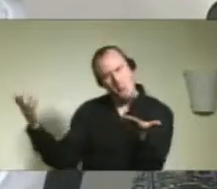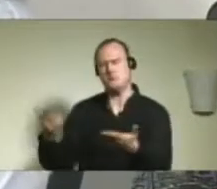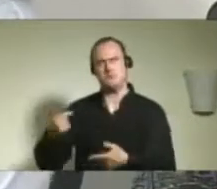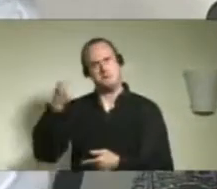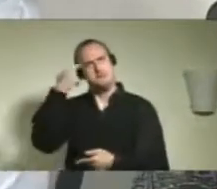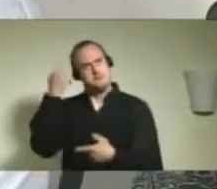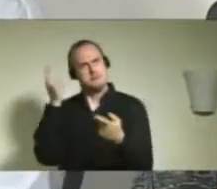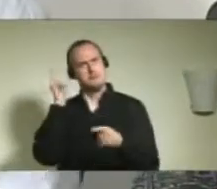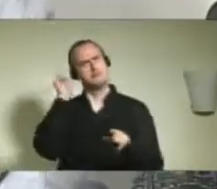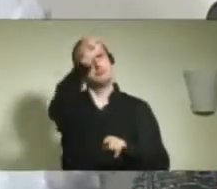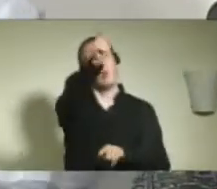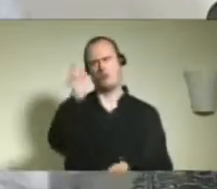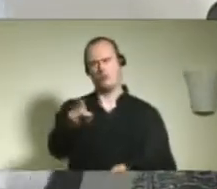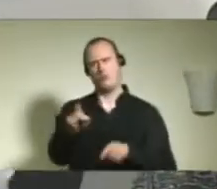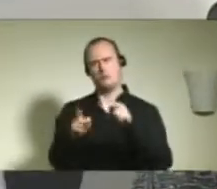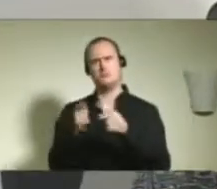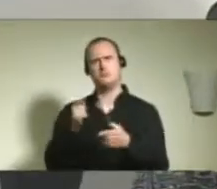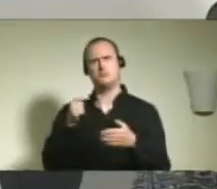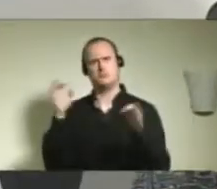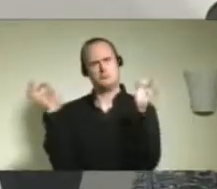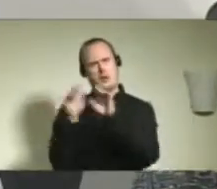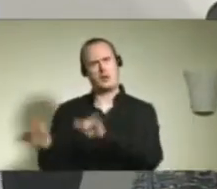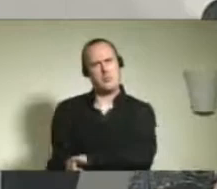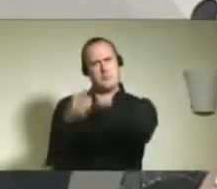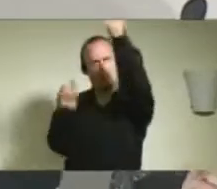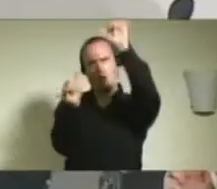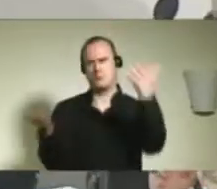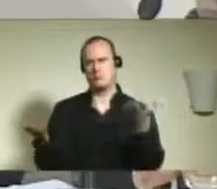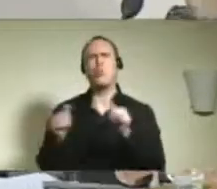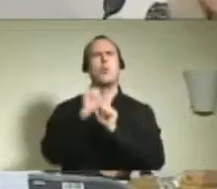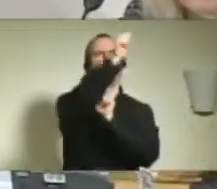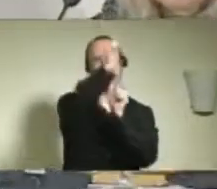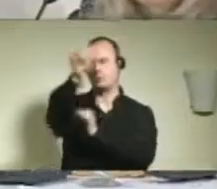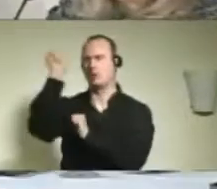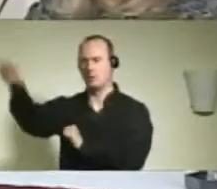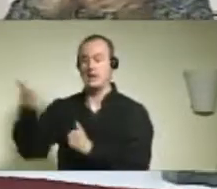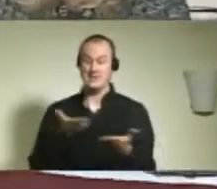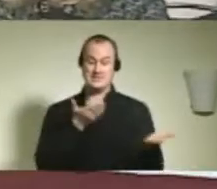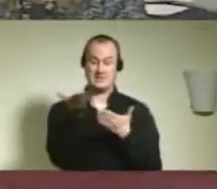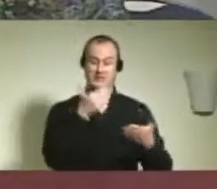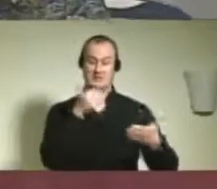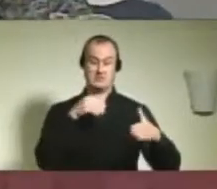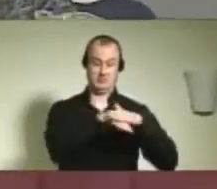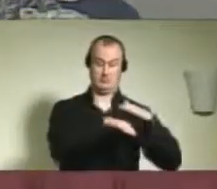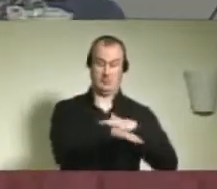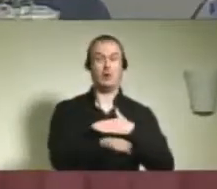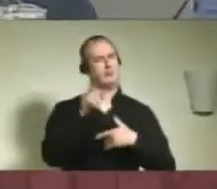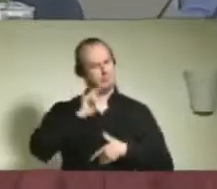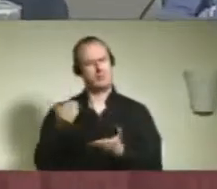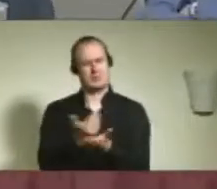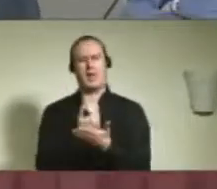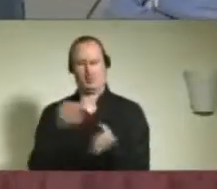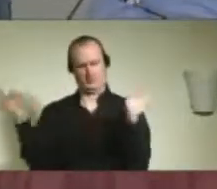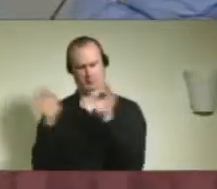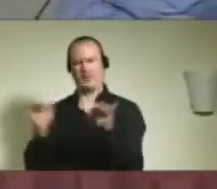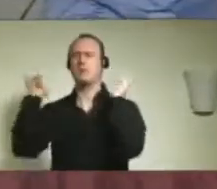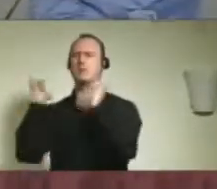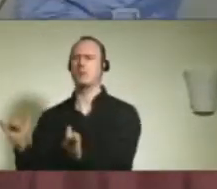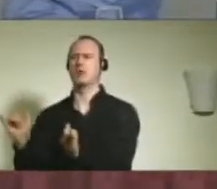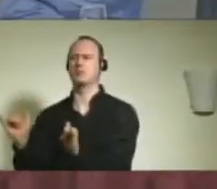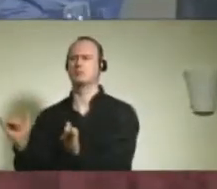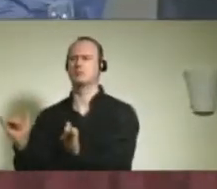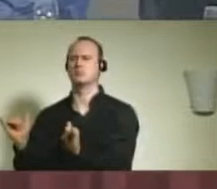banquiers nous permettront de maintenir ces services. Sinon, I want to thank the three speakers.